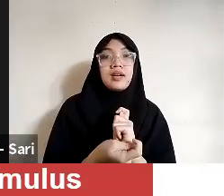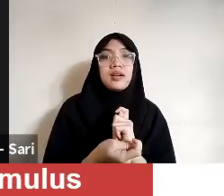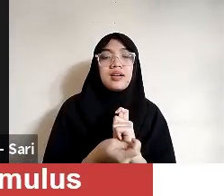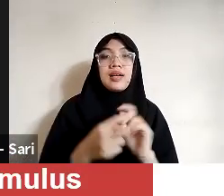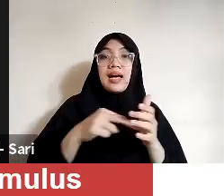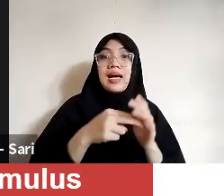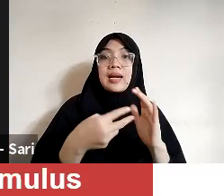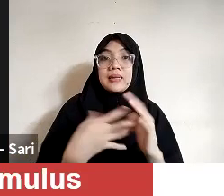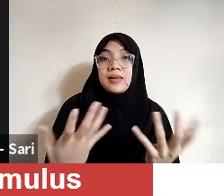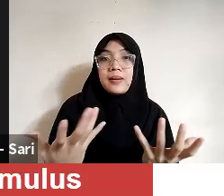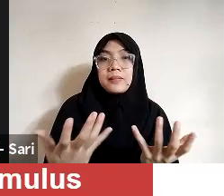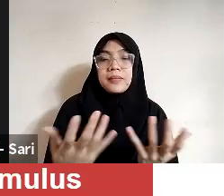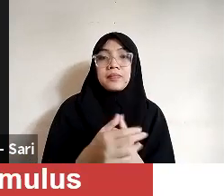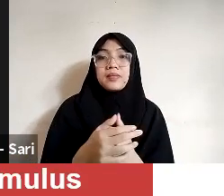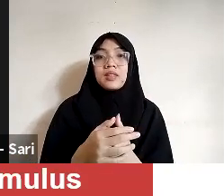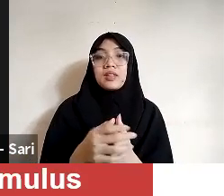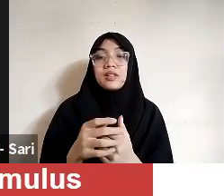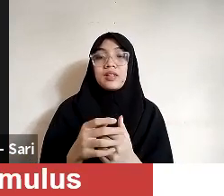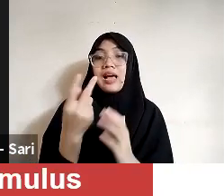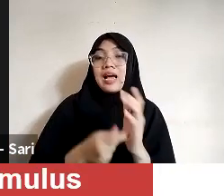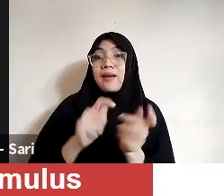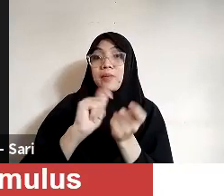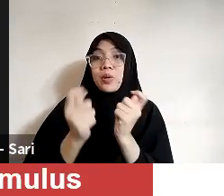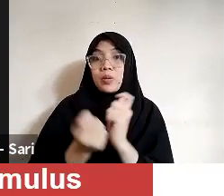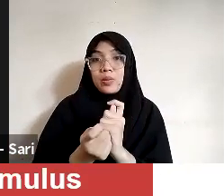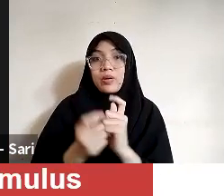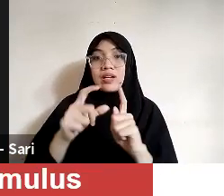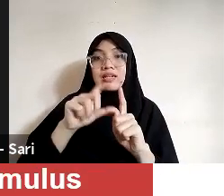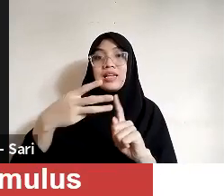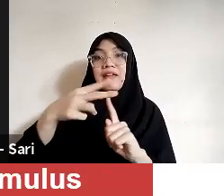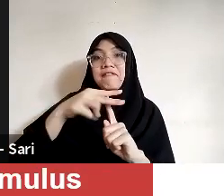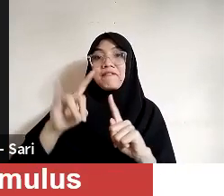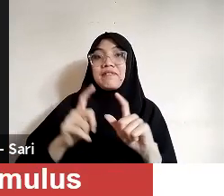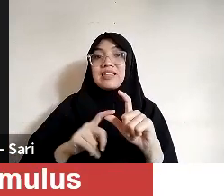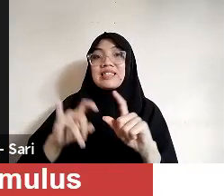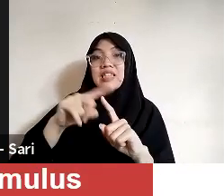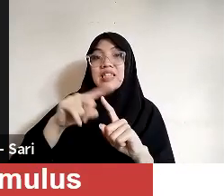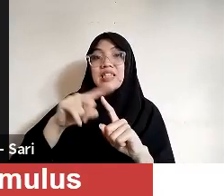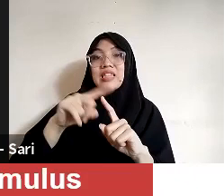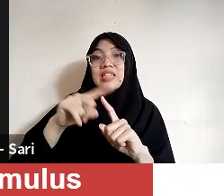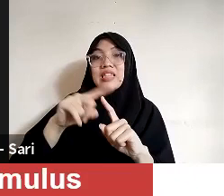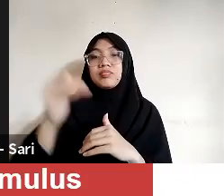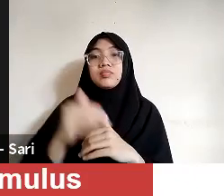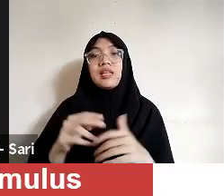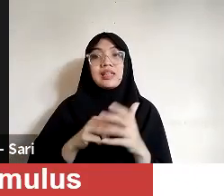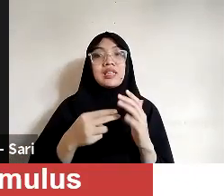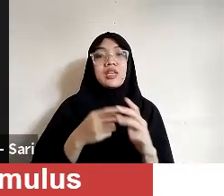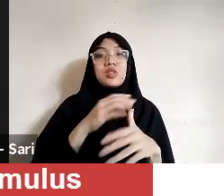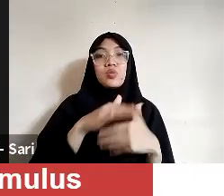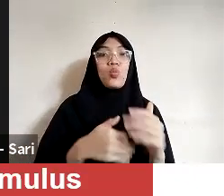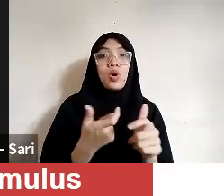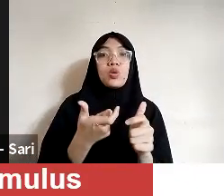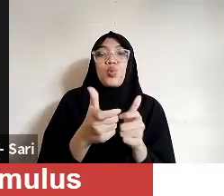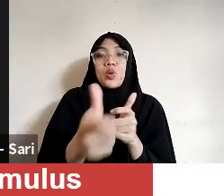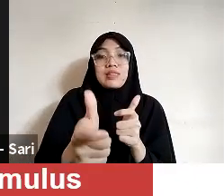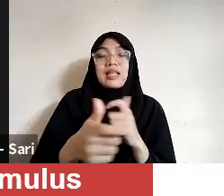ada perubahan anggaran ya defisit akan meningkat ya. Jadi ya itu adalah suatu proses ya, dan memang negara lain